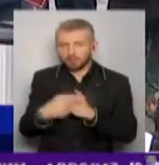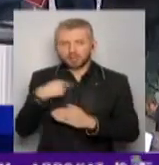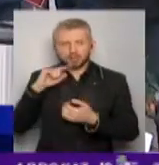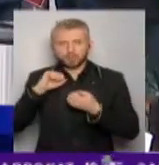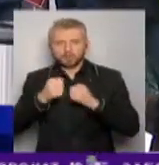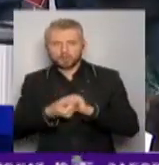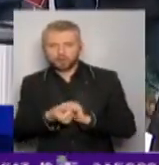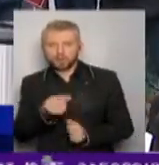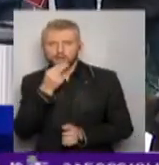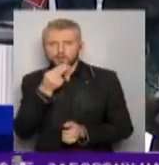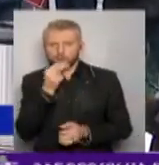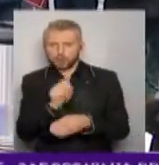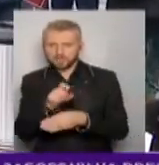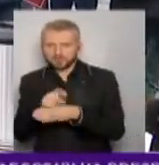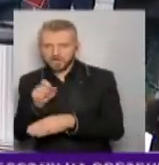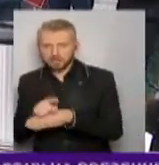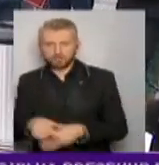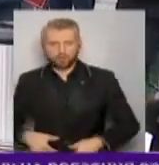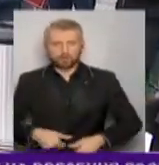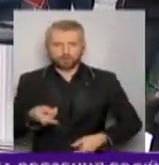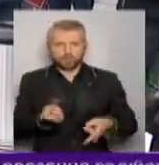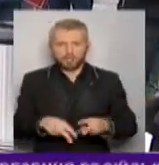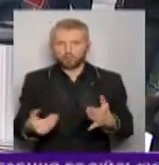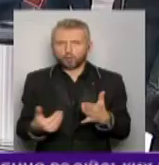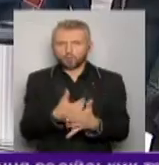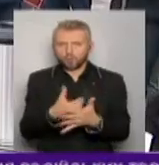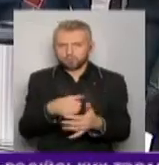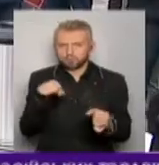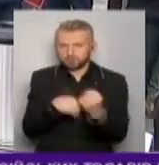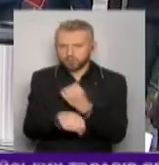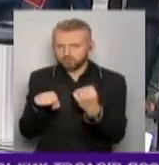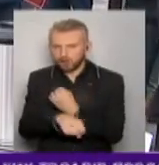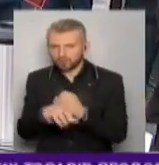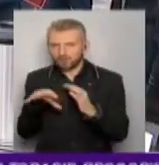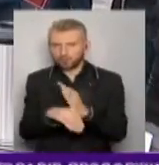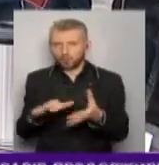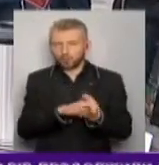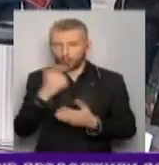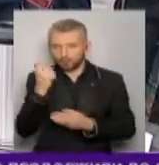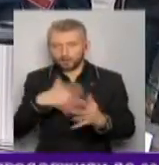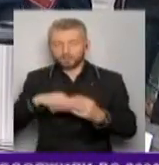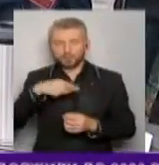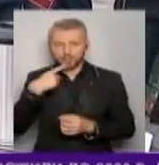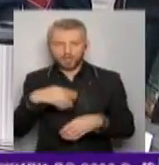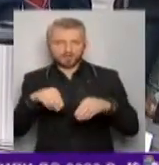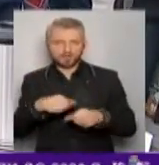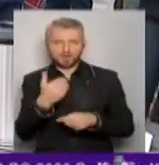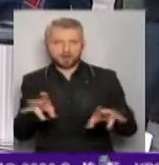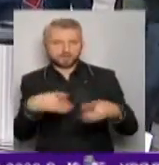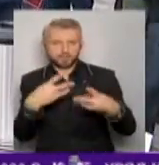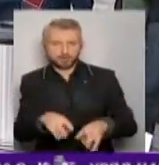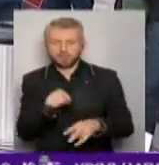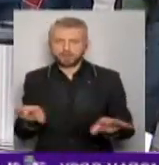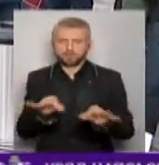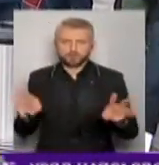продрозверстку, голодомор, нове покріпачення у колгоспах. Все це робили люди, які говорили, земля вам не потрібна, вам